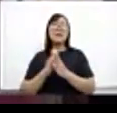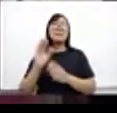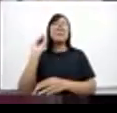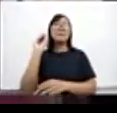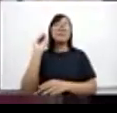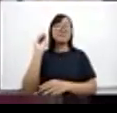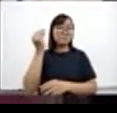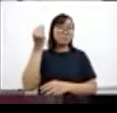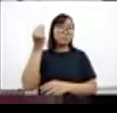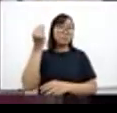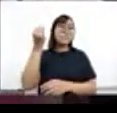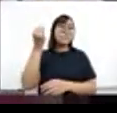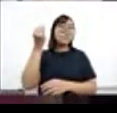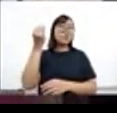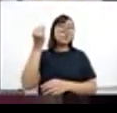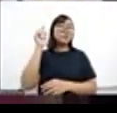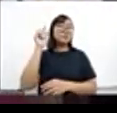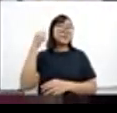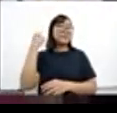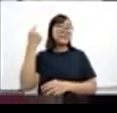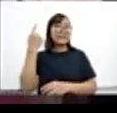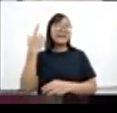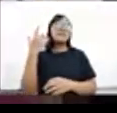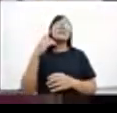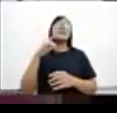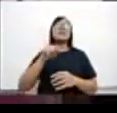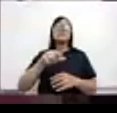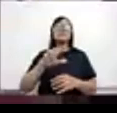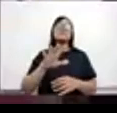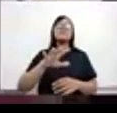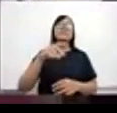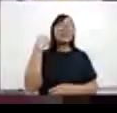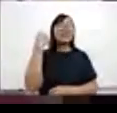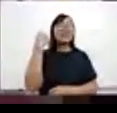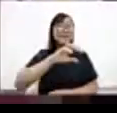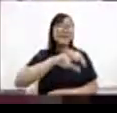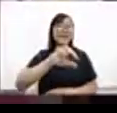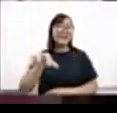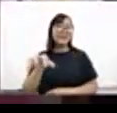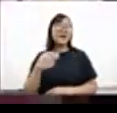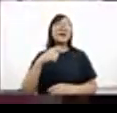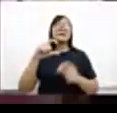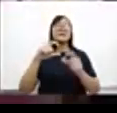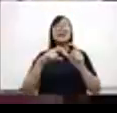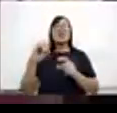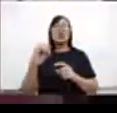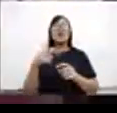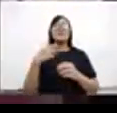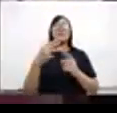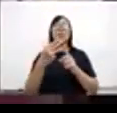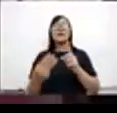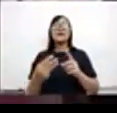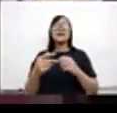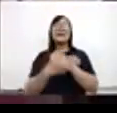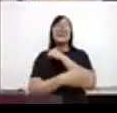perwakilan pemerintah daerah juga kemudian aco3 Mitra pembangunan perwakilan negara-negara sekarang itu